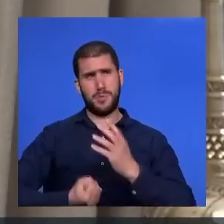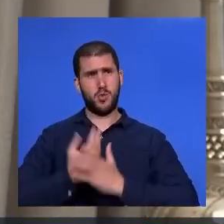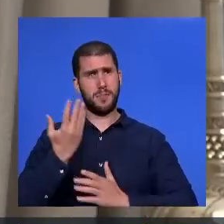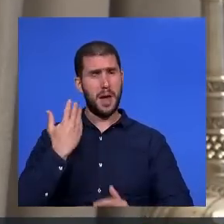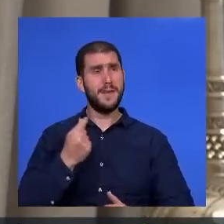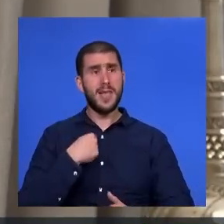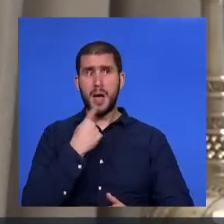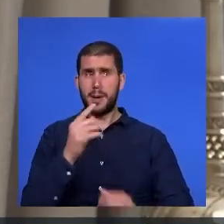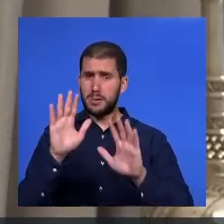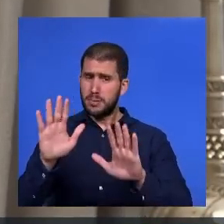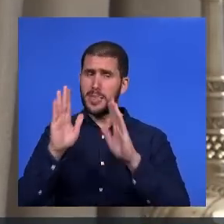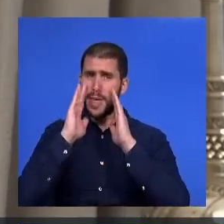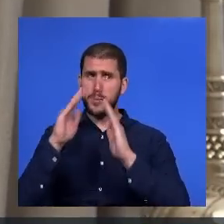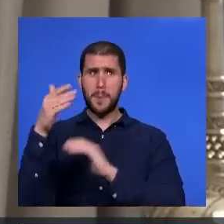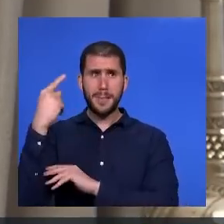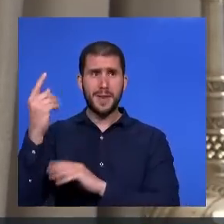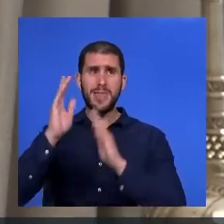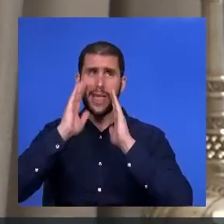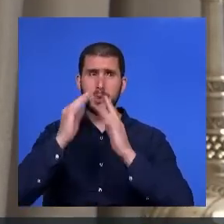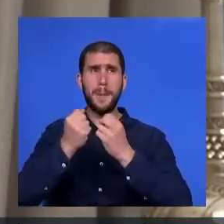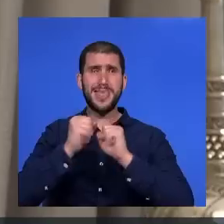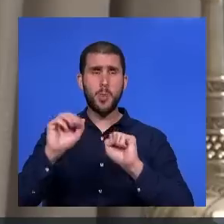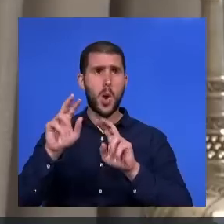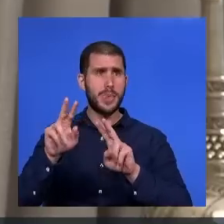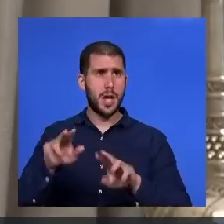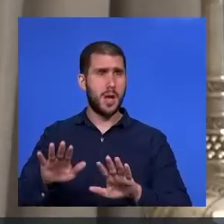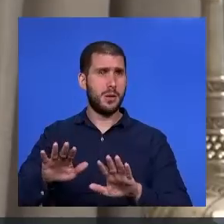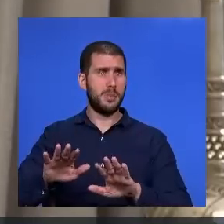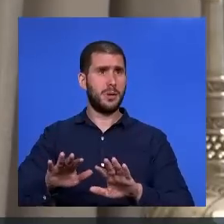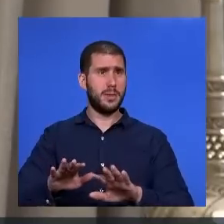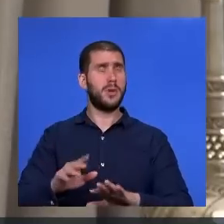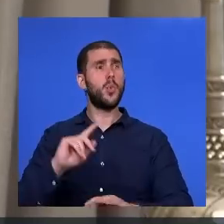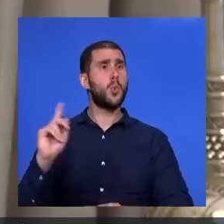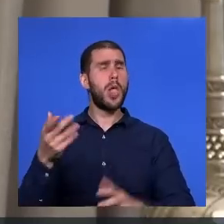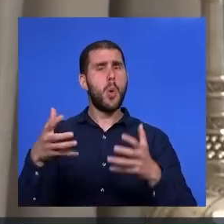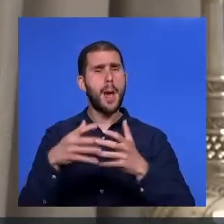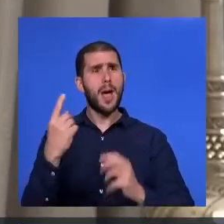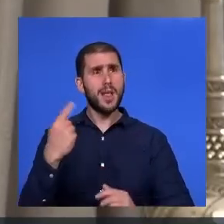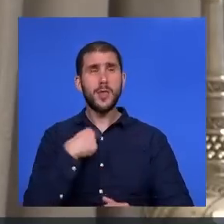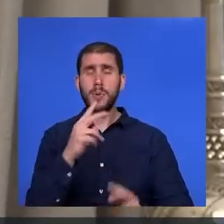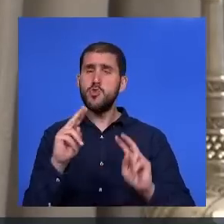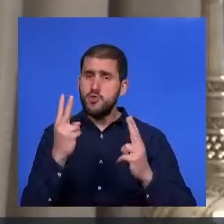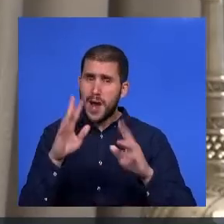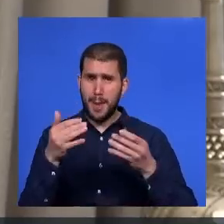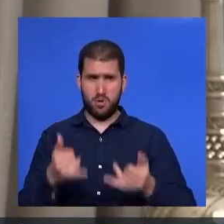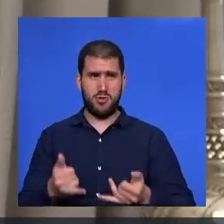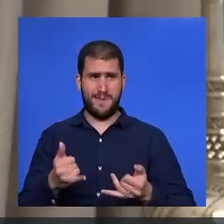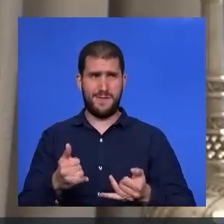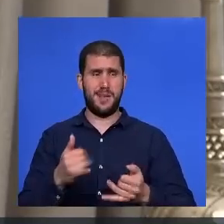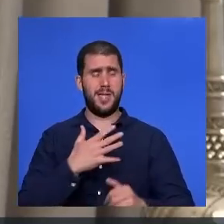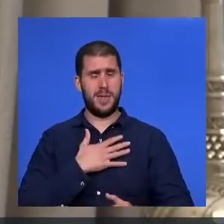ואני אמרתי להם, תאמינו במדינה ותאמינו בדמוקרטיה שלה, וכולנו עם אחד, ואני אומר גם עכשיו, תנשמו